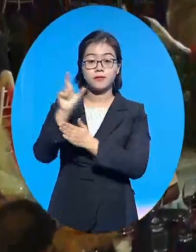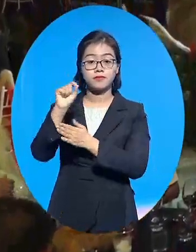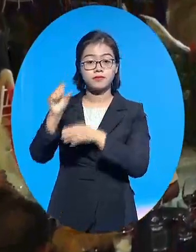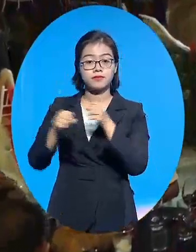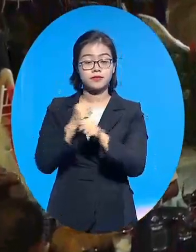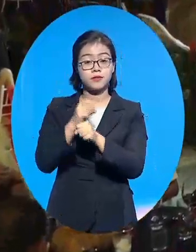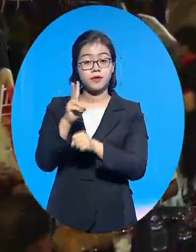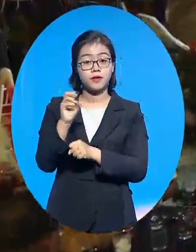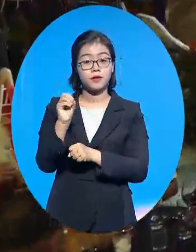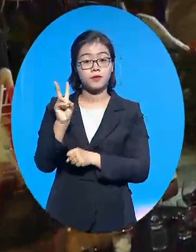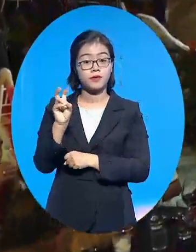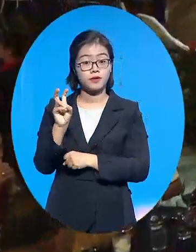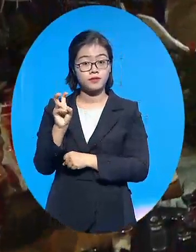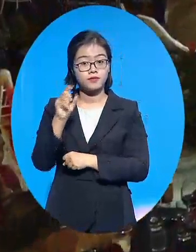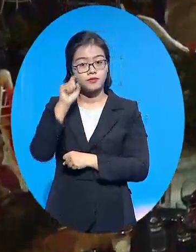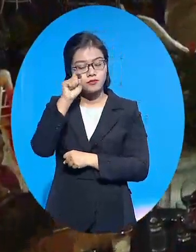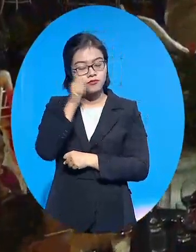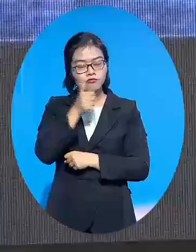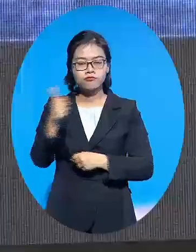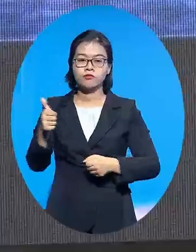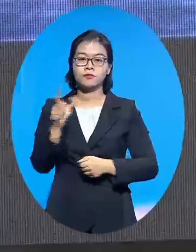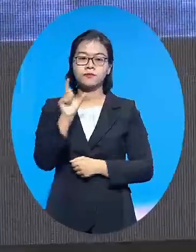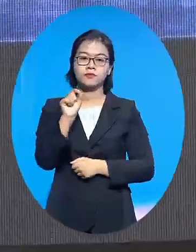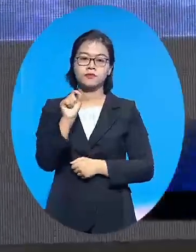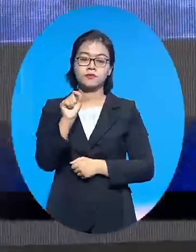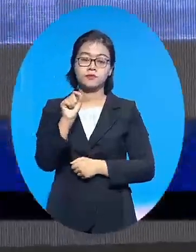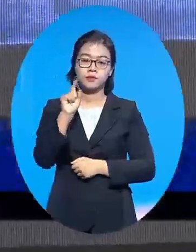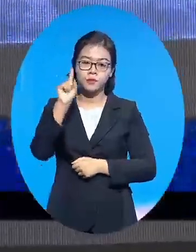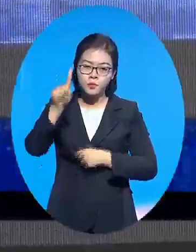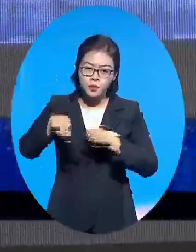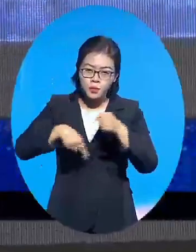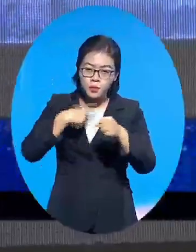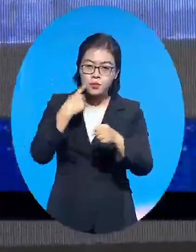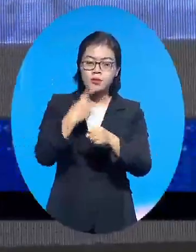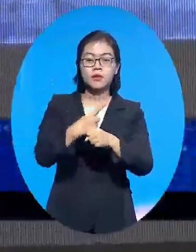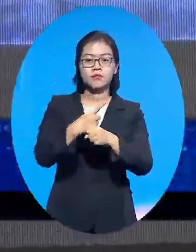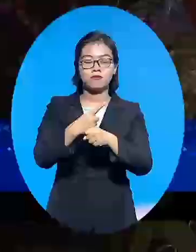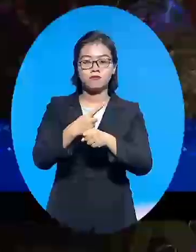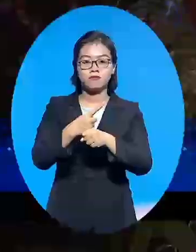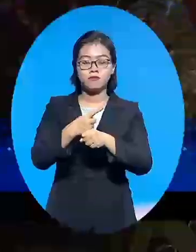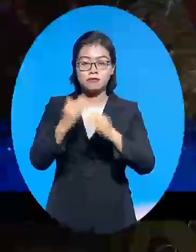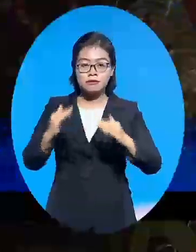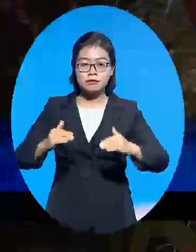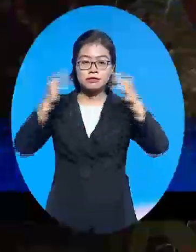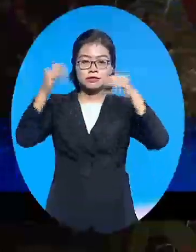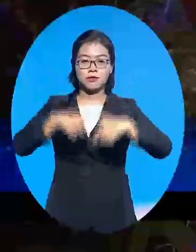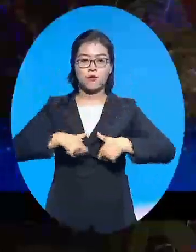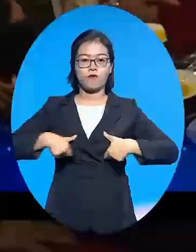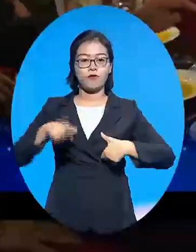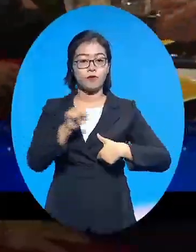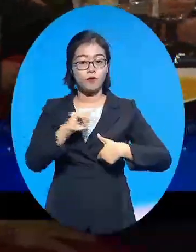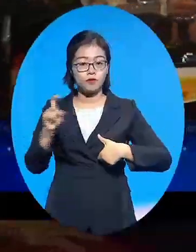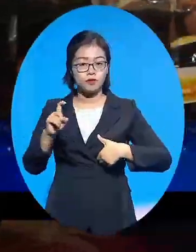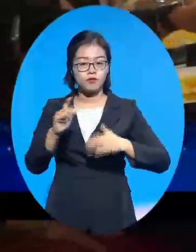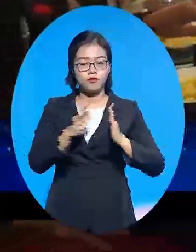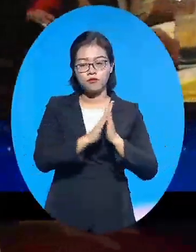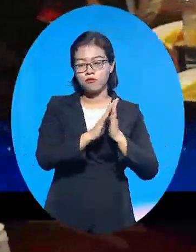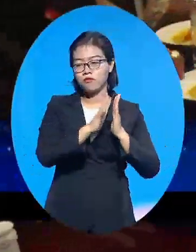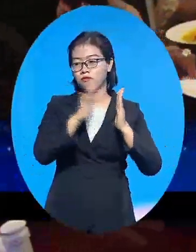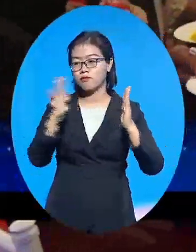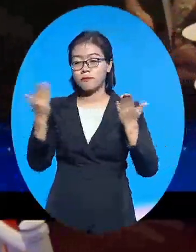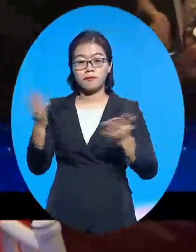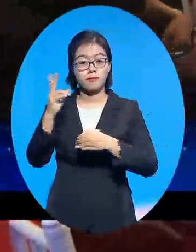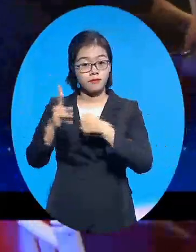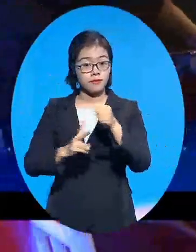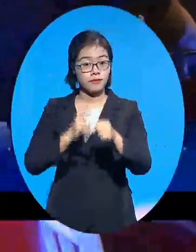2020 chỉ với 10 thành viên một năm sau câu lạc bộ doanh nhân dsk có 100 hội viên đến nay qua hai năm hoạt động